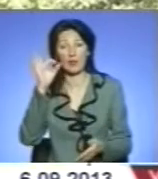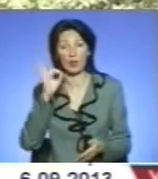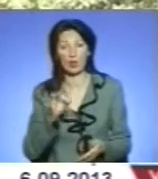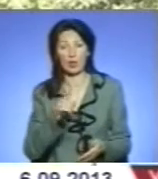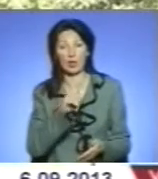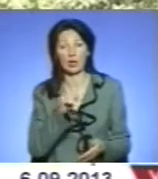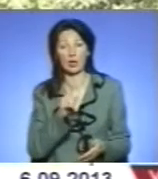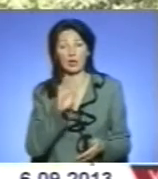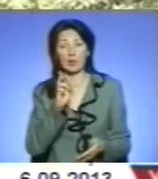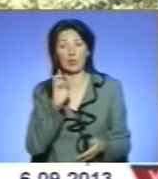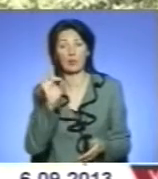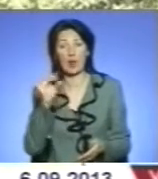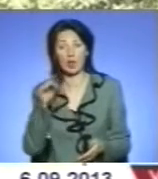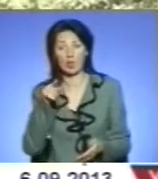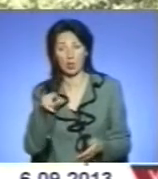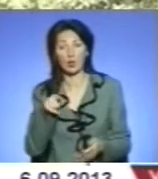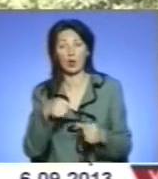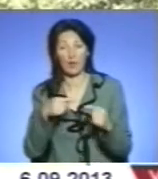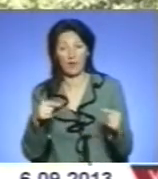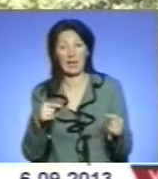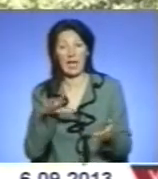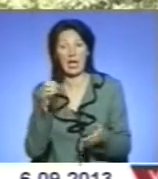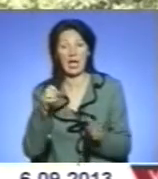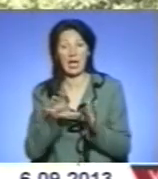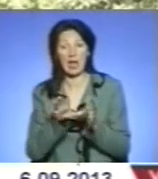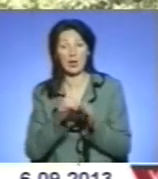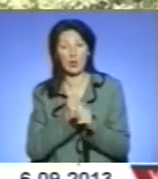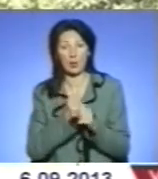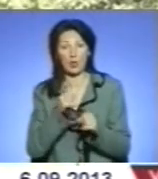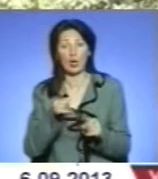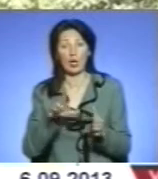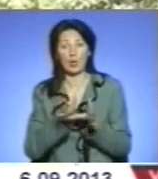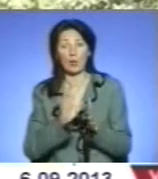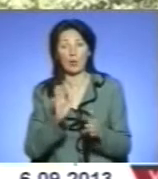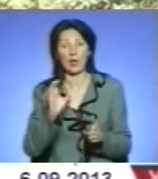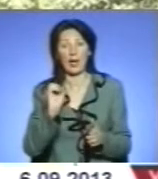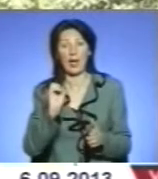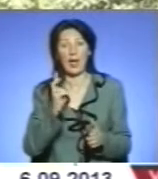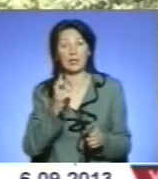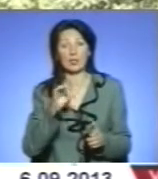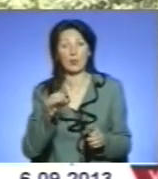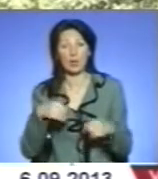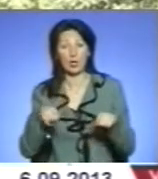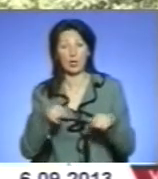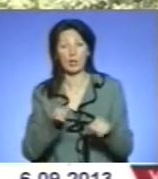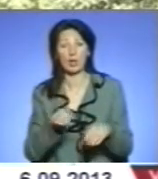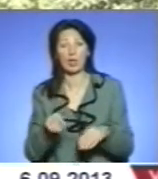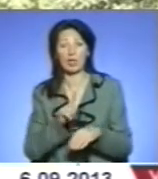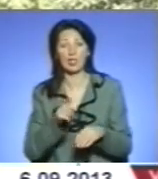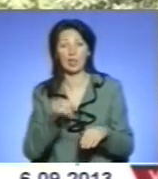Збараж той тип лампи робить, і той тип лампи піде вже на експорт чи на імпорт. Вона нічим не відрізняється від інших